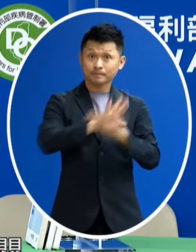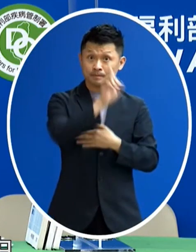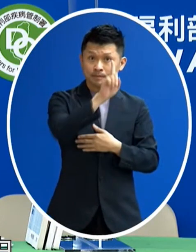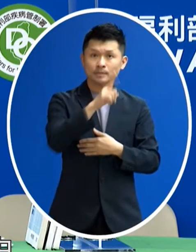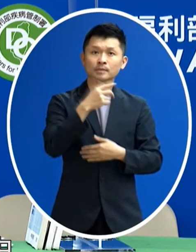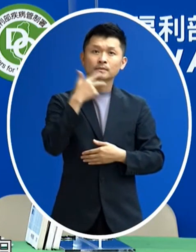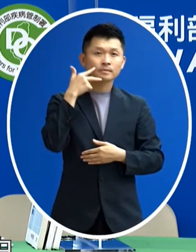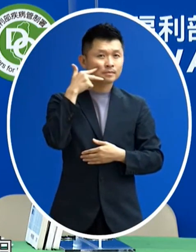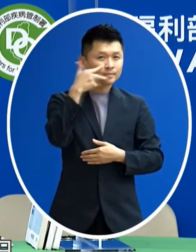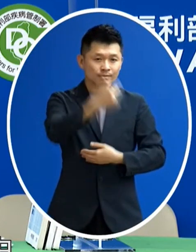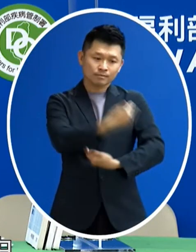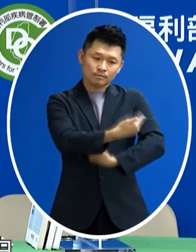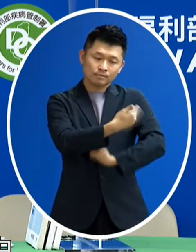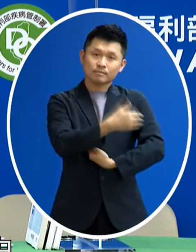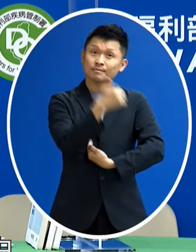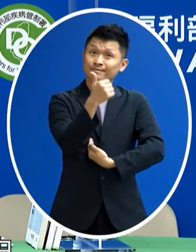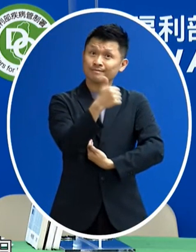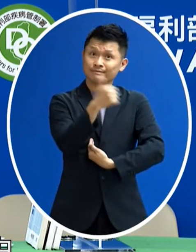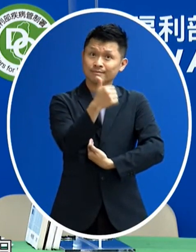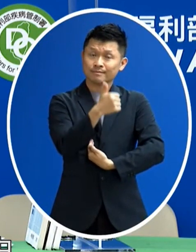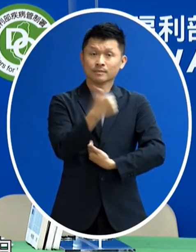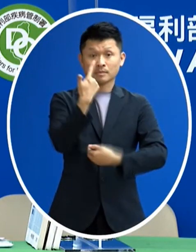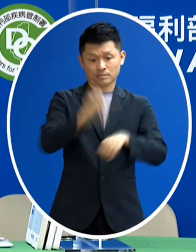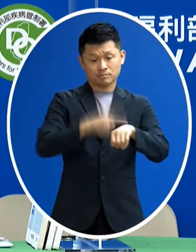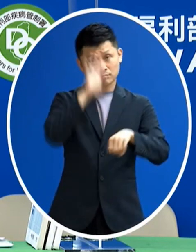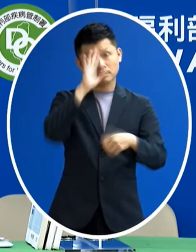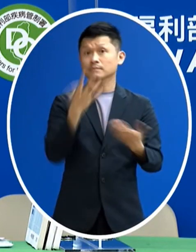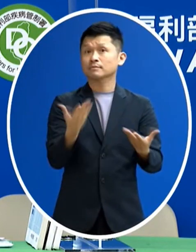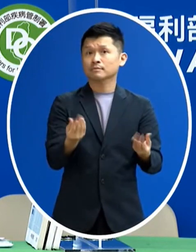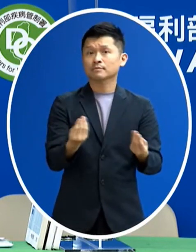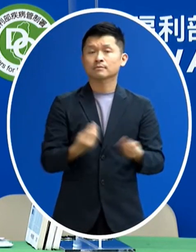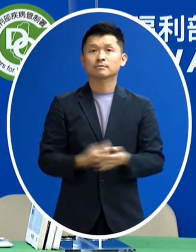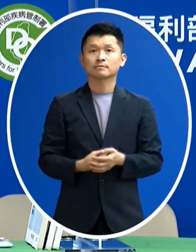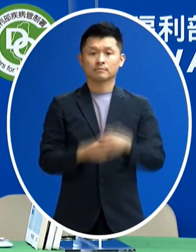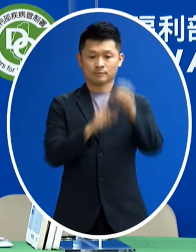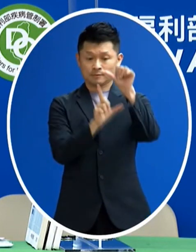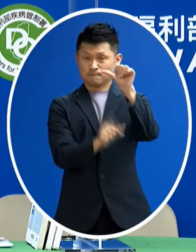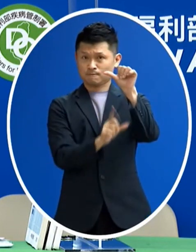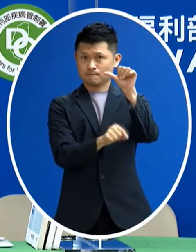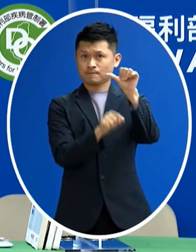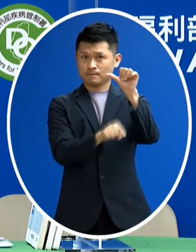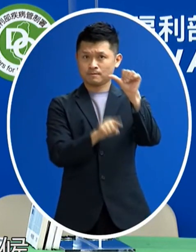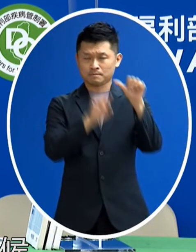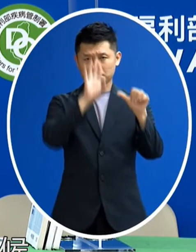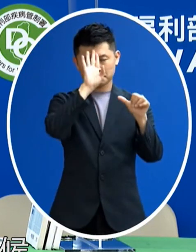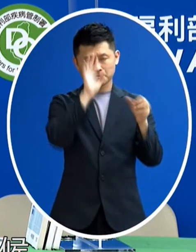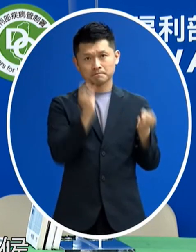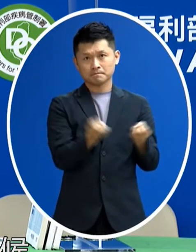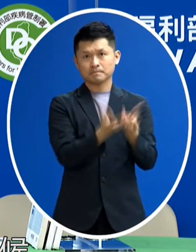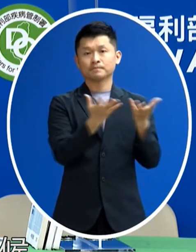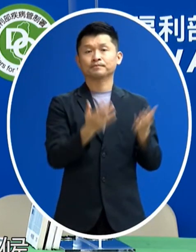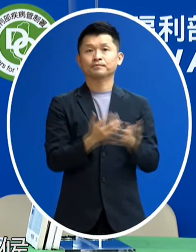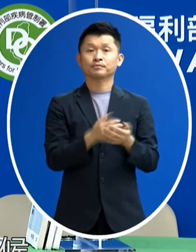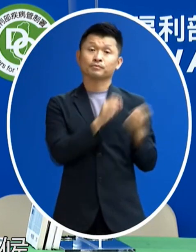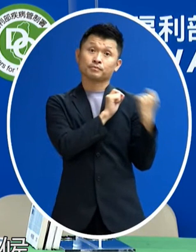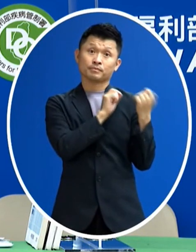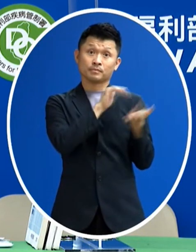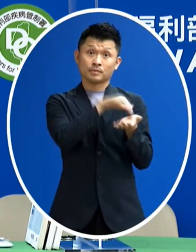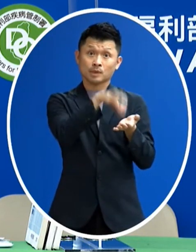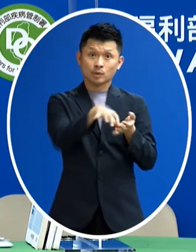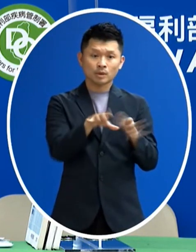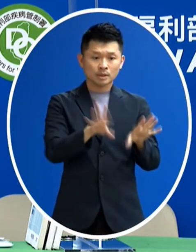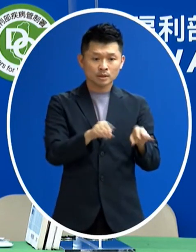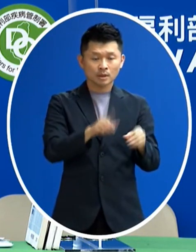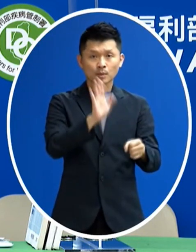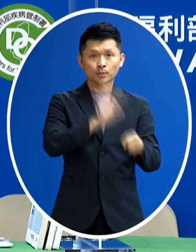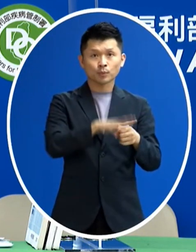男婴，这一位小朋友也没有慢性病史，是在5月份的时候的病症。那因为最近医院补资料上来，所以我们把